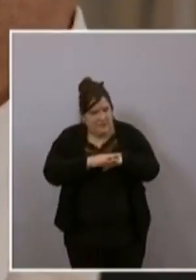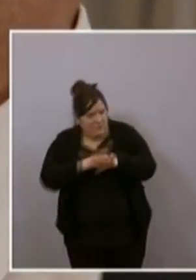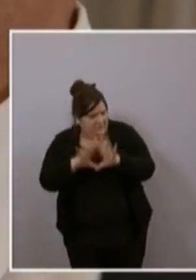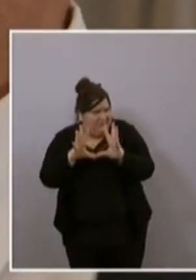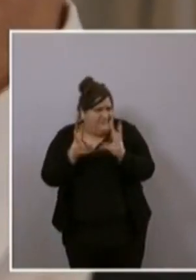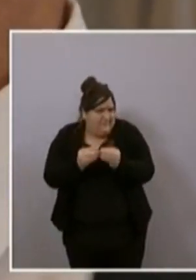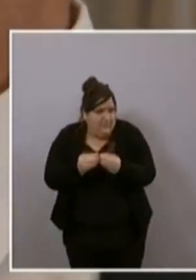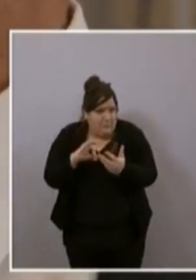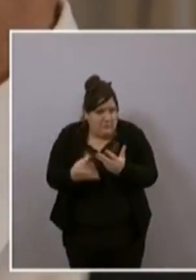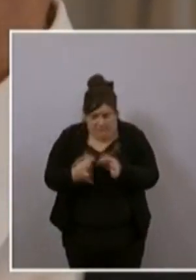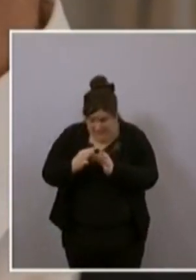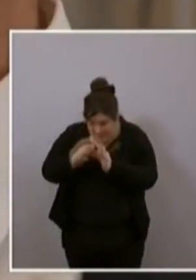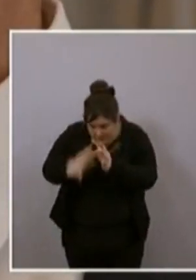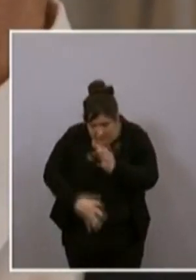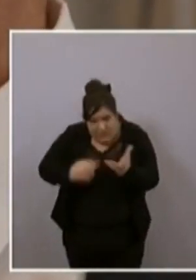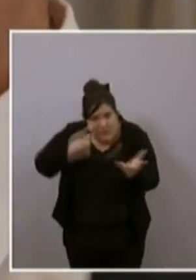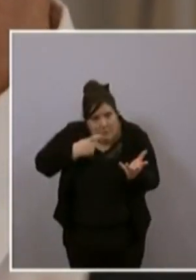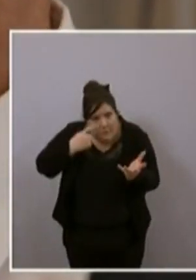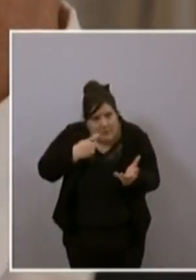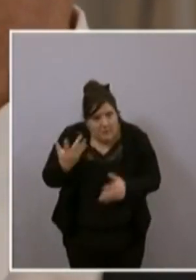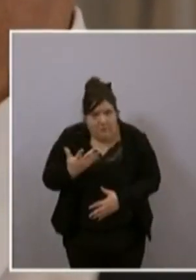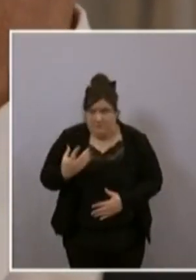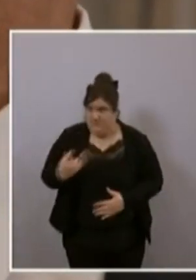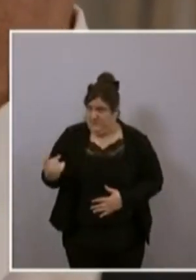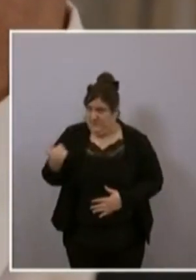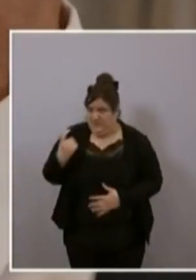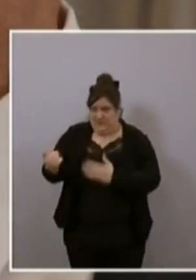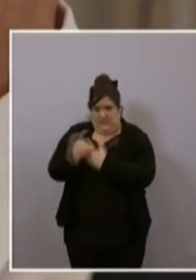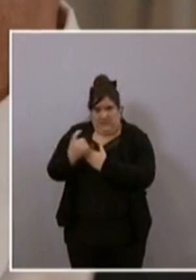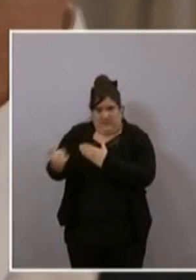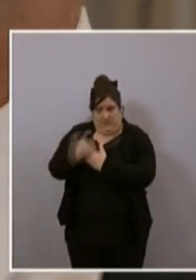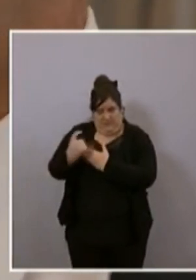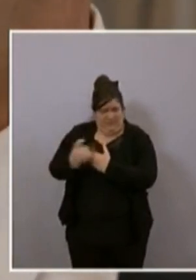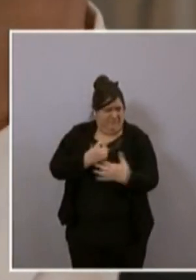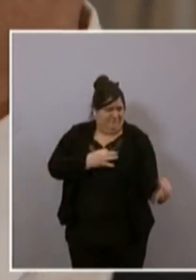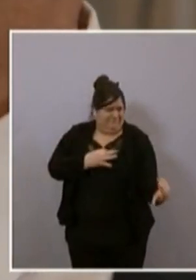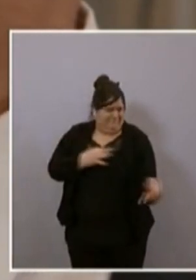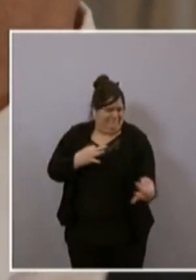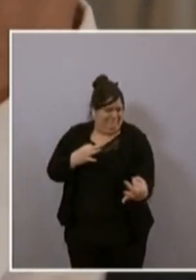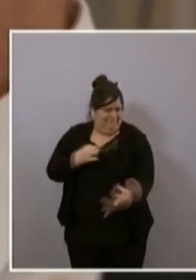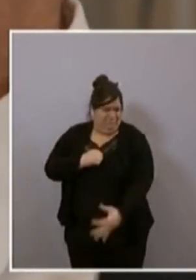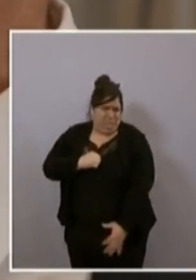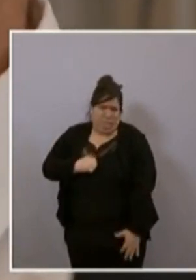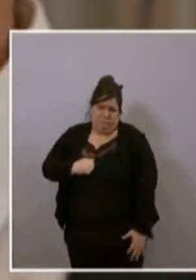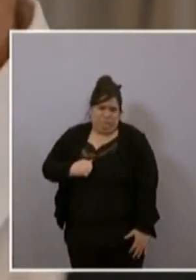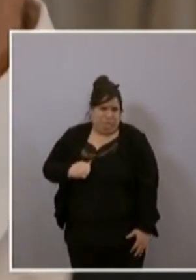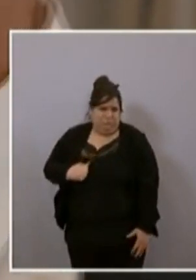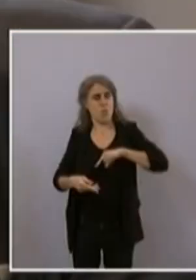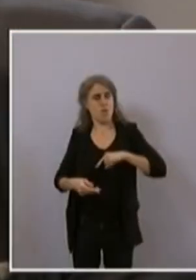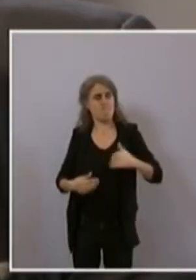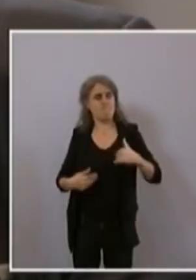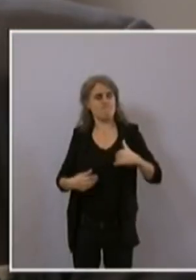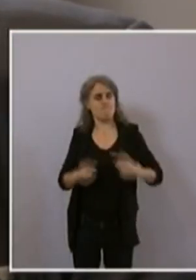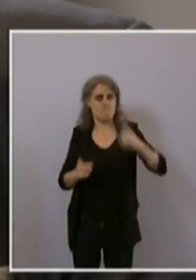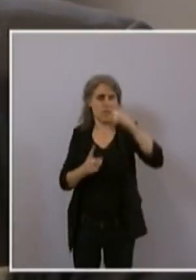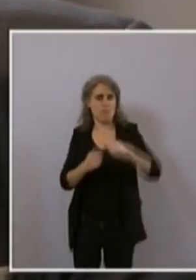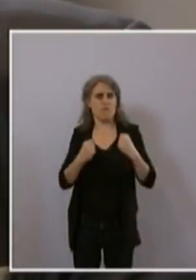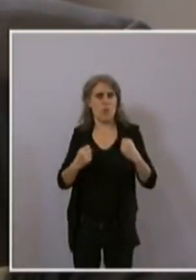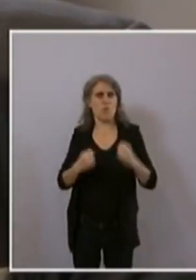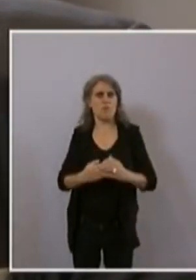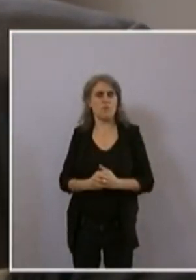c'est qu'on est toujours, toujours critiqué et de manière virulente. Et ça, jusqu'au plus haut sommet de l'État. Ces